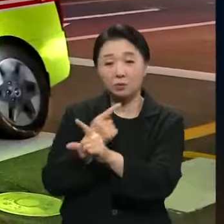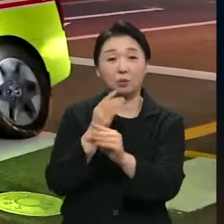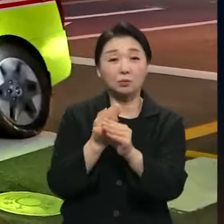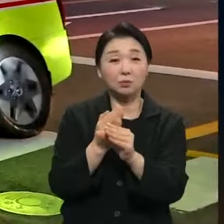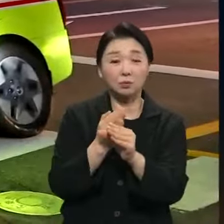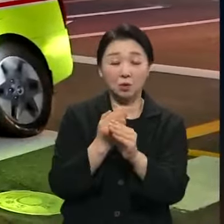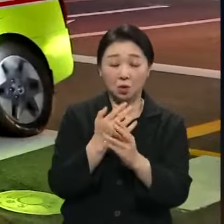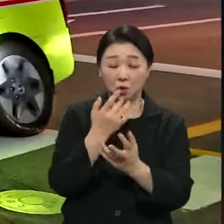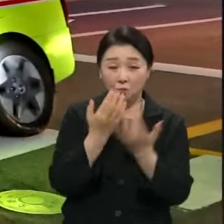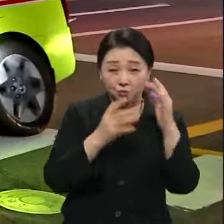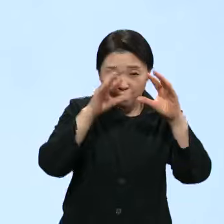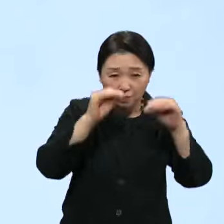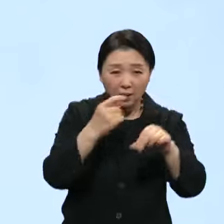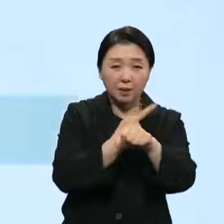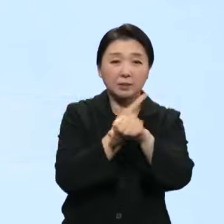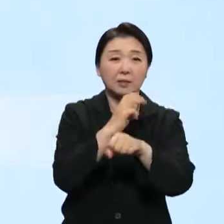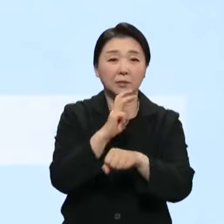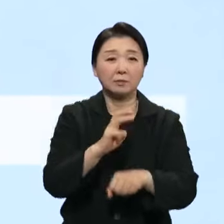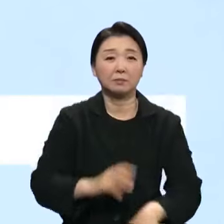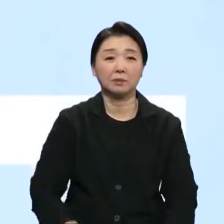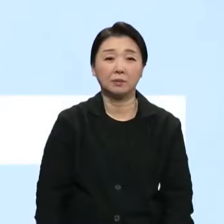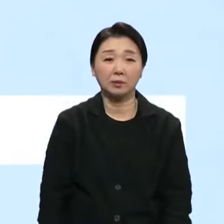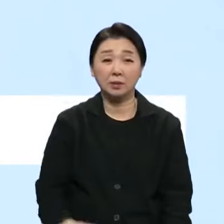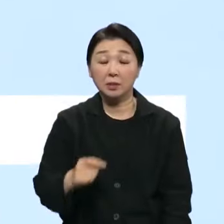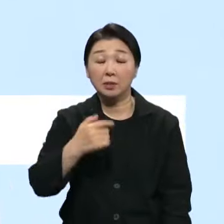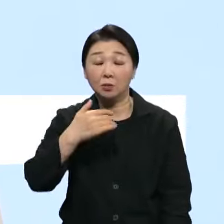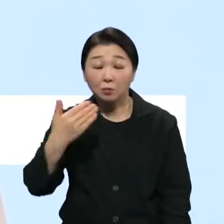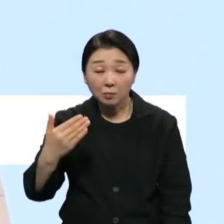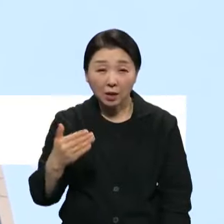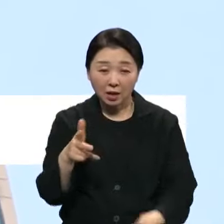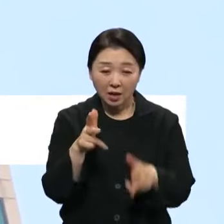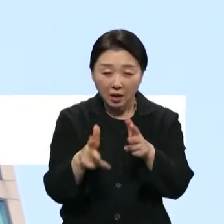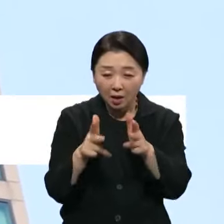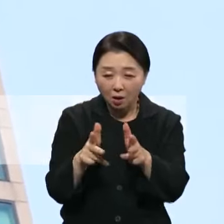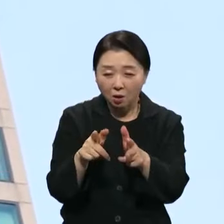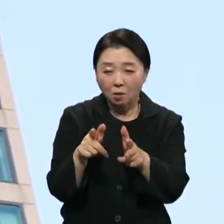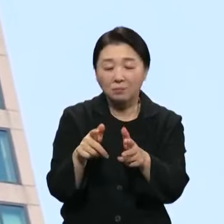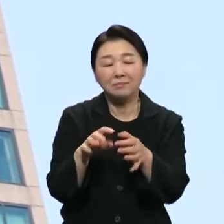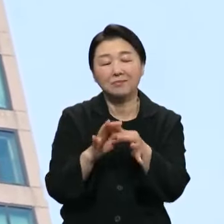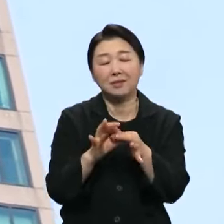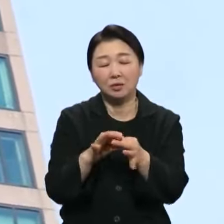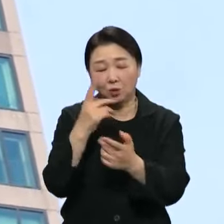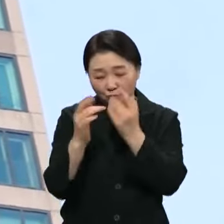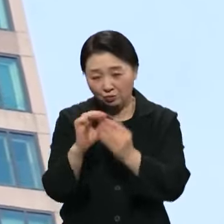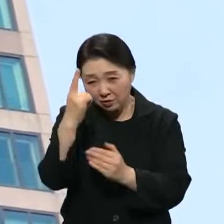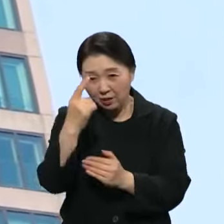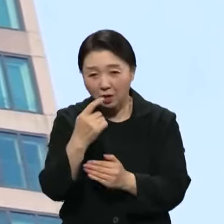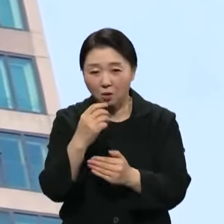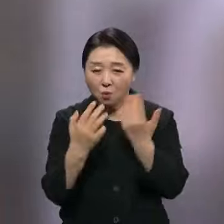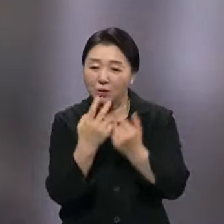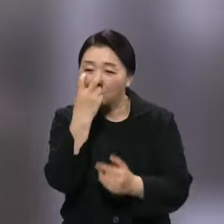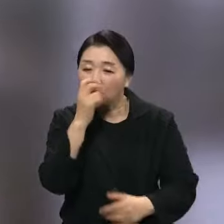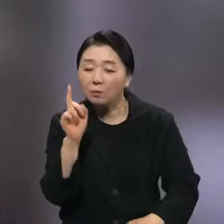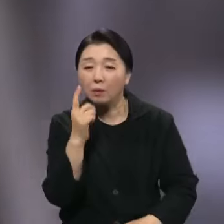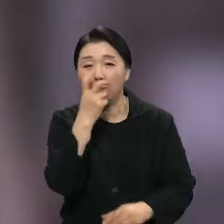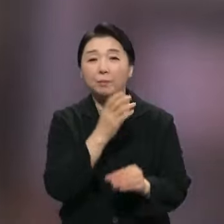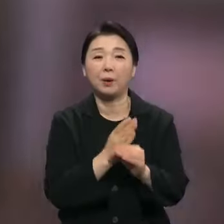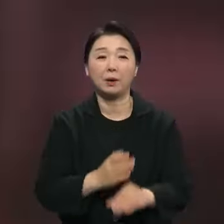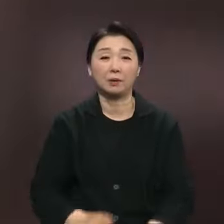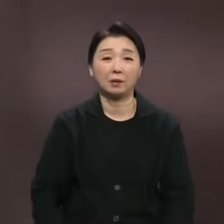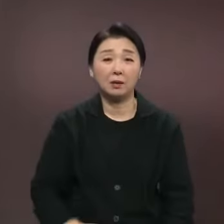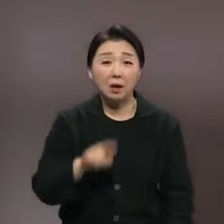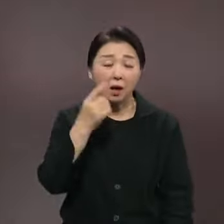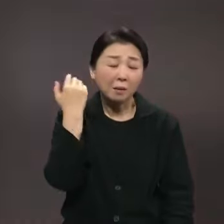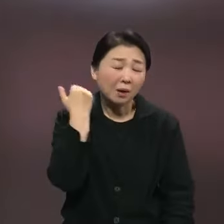시간 30분 만에 꺼졌습니다 소방은 에어컨 시기에서 불이 시작된 걸로 보고 화재 원인을 조사 중입니다 앞이